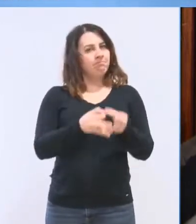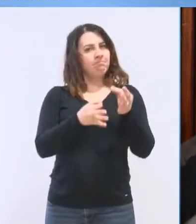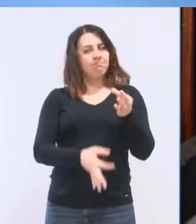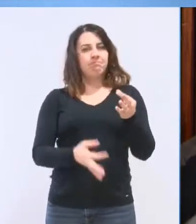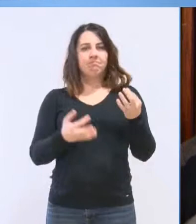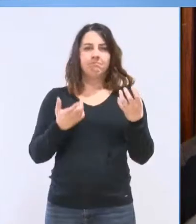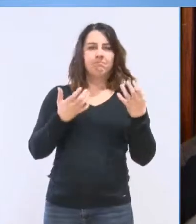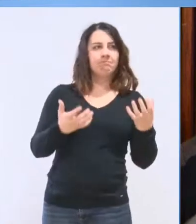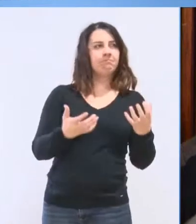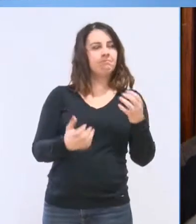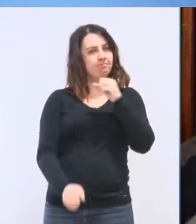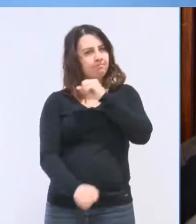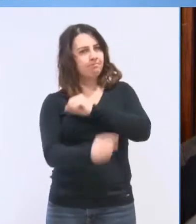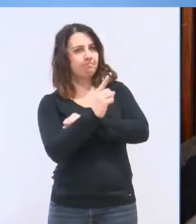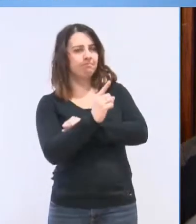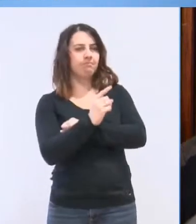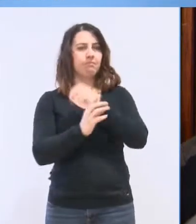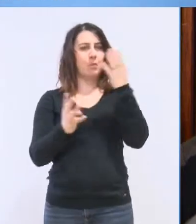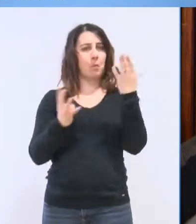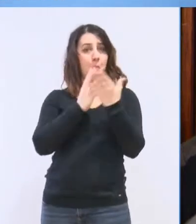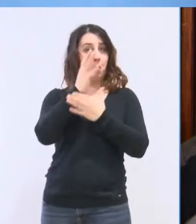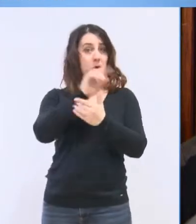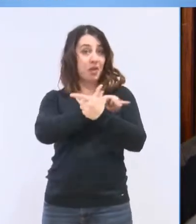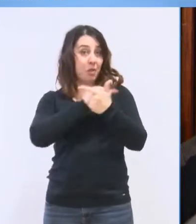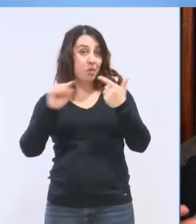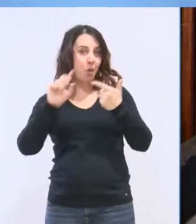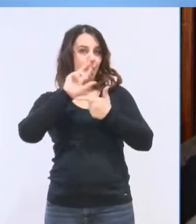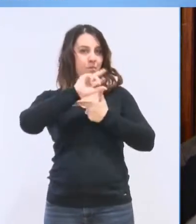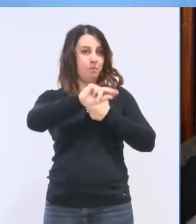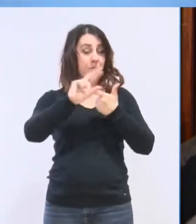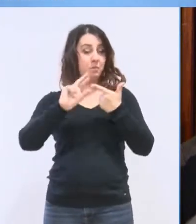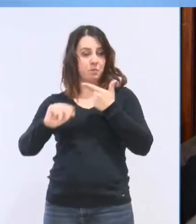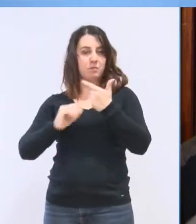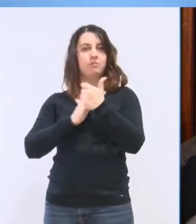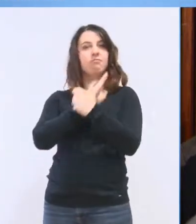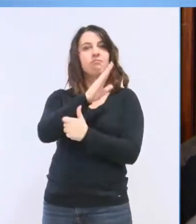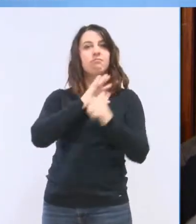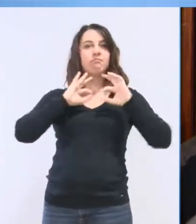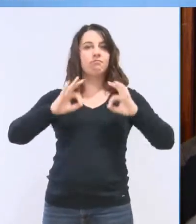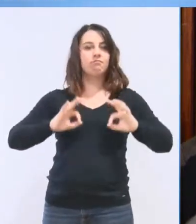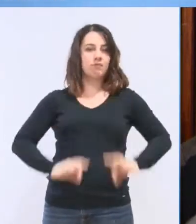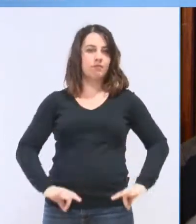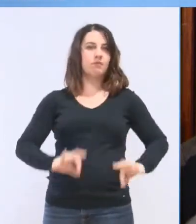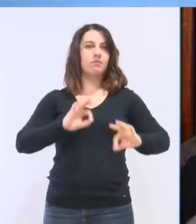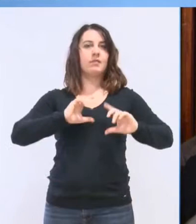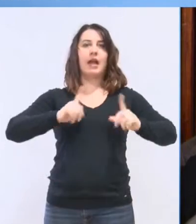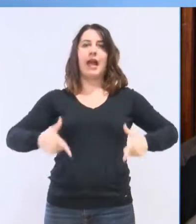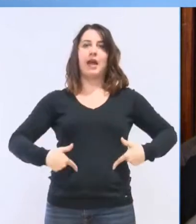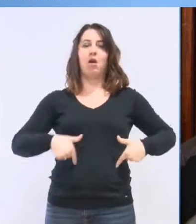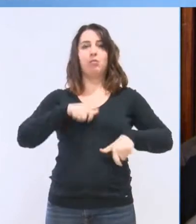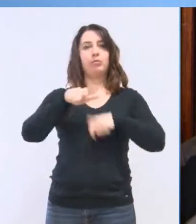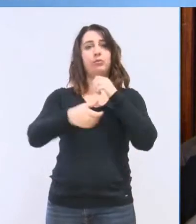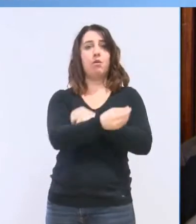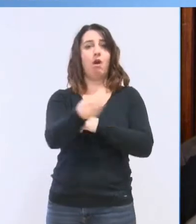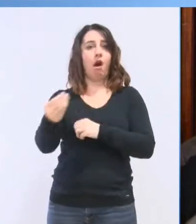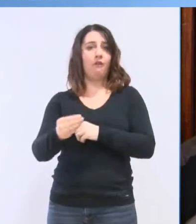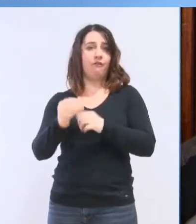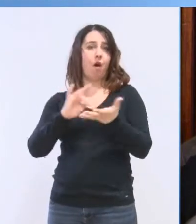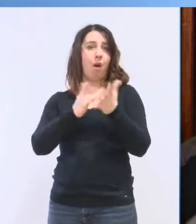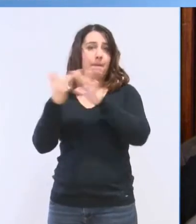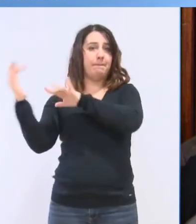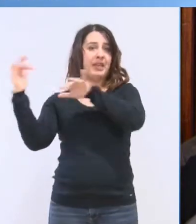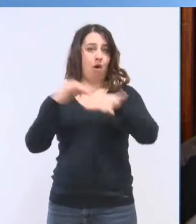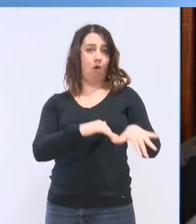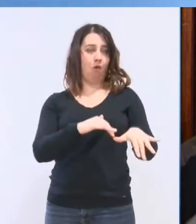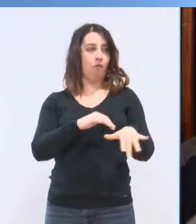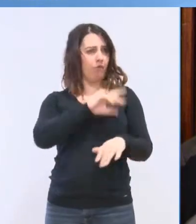parler particulièrement de deux projets. Le premier concerne la scolarisation des enfants migrants. Alors vous avez tout à fait bien fait